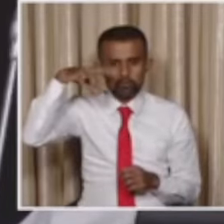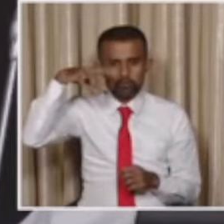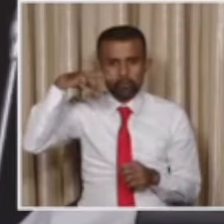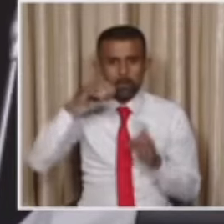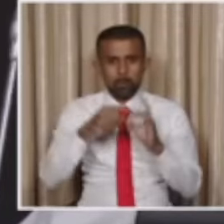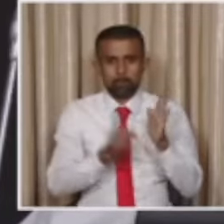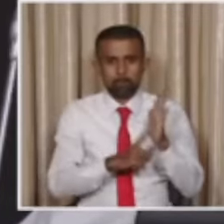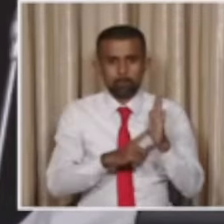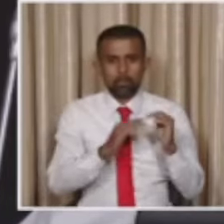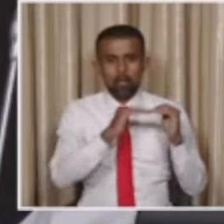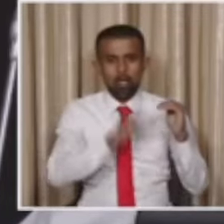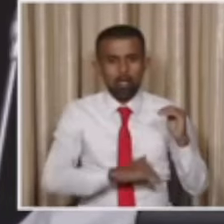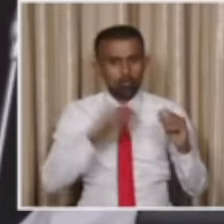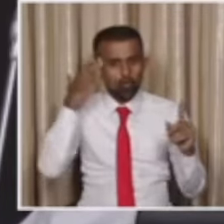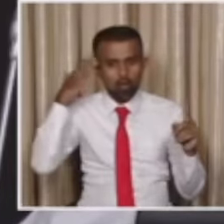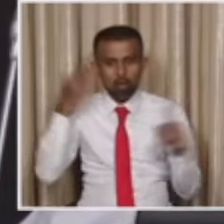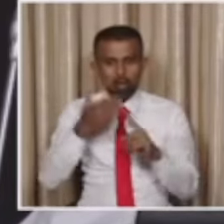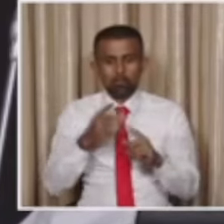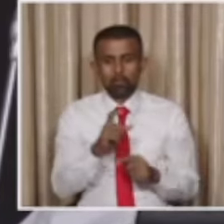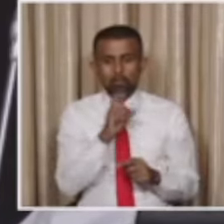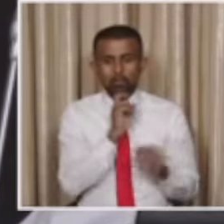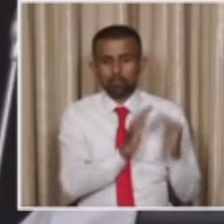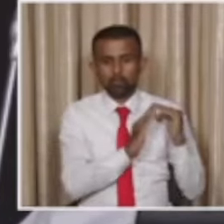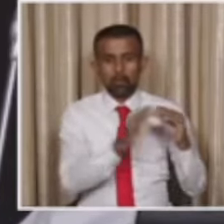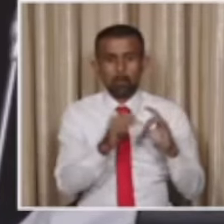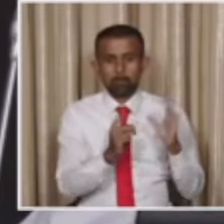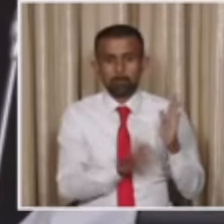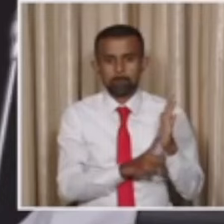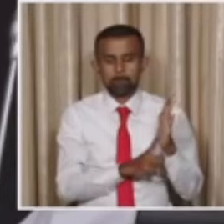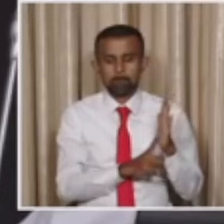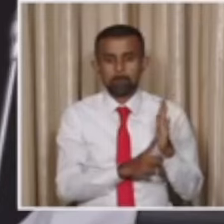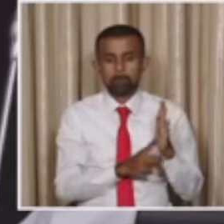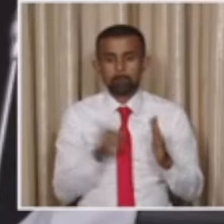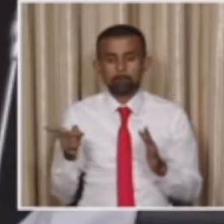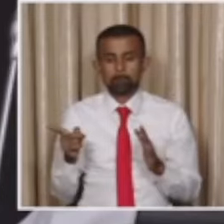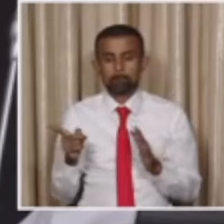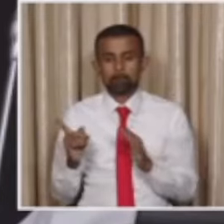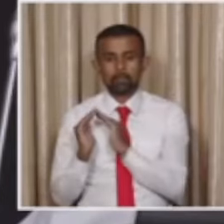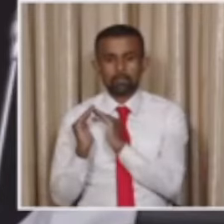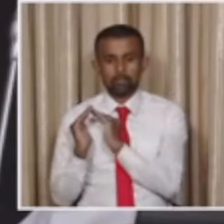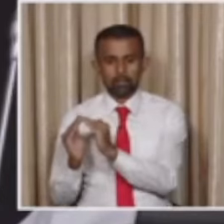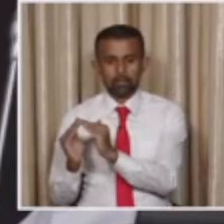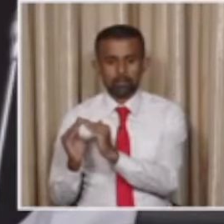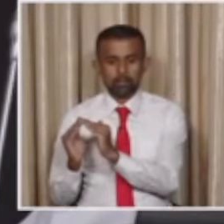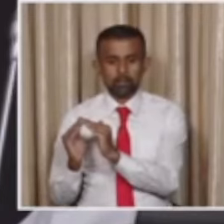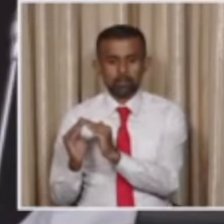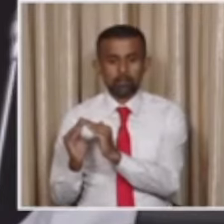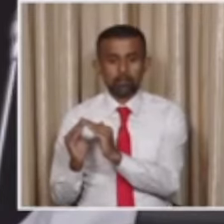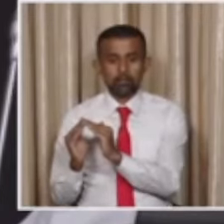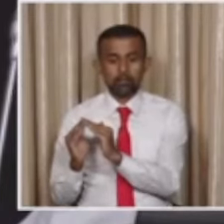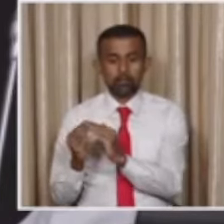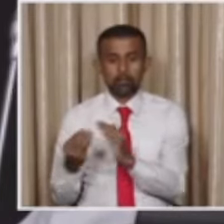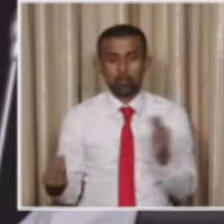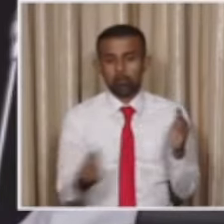බිල අඩු කර ගැනීමේ අරමුණින් අධිකරණ ශාලාවේ බිලට ඔහුගේ consumption of electricity පරිභෝජනය එකතු